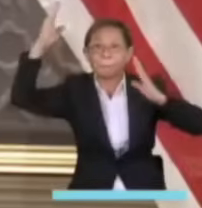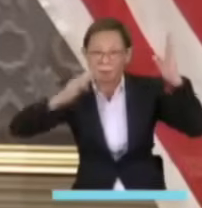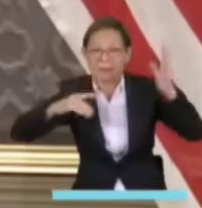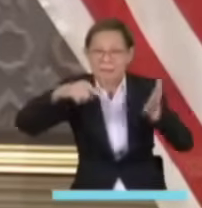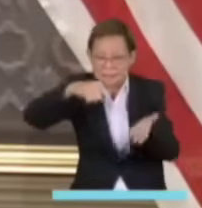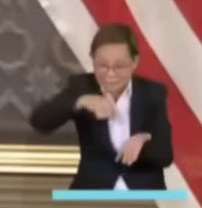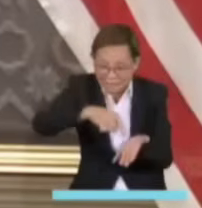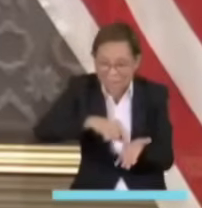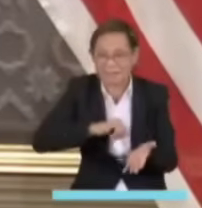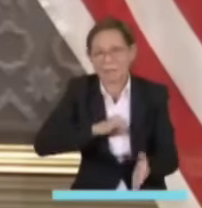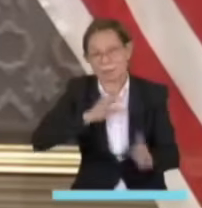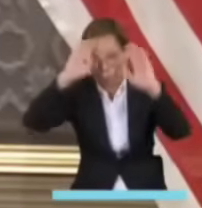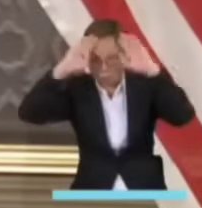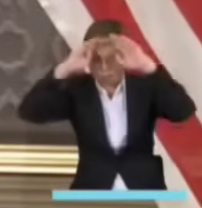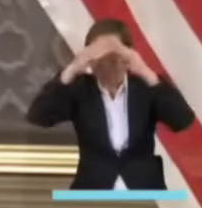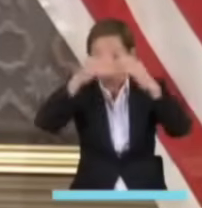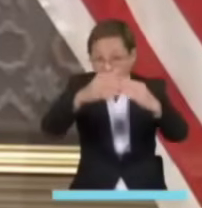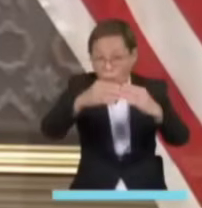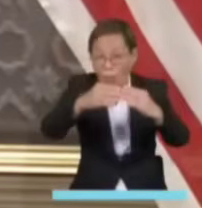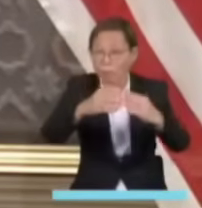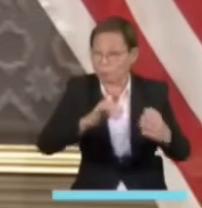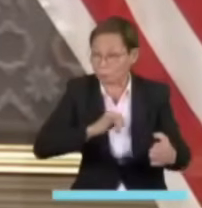Dan inilah yang saya ingin tekankan,